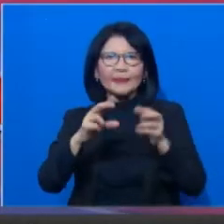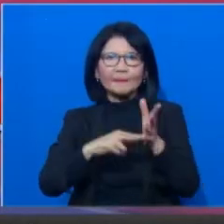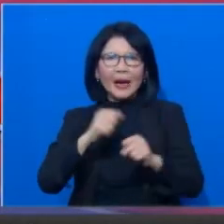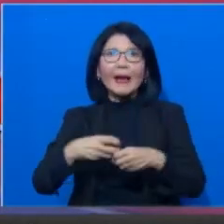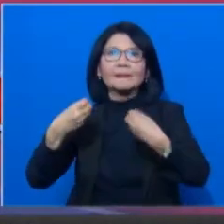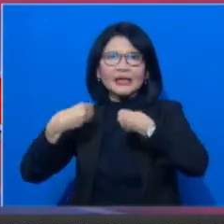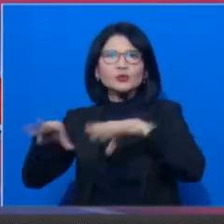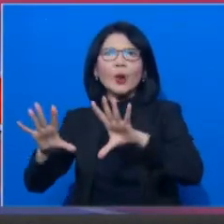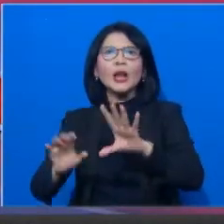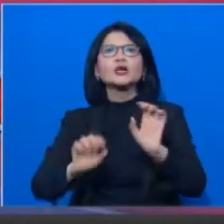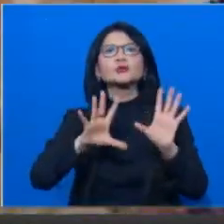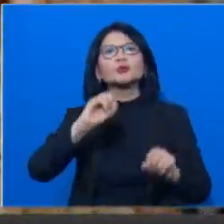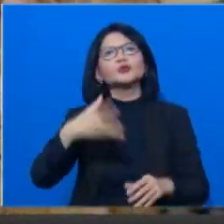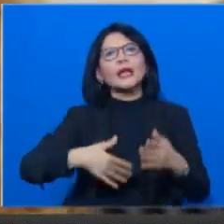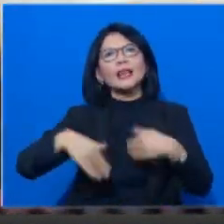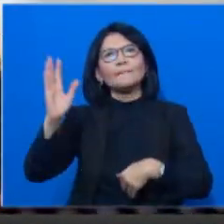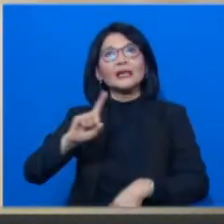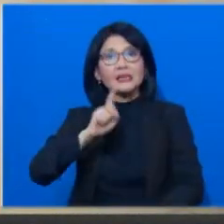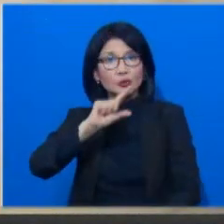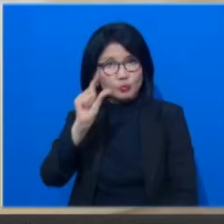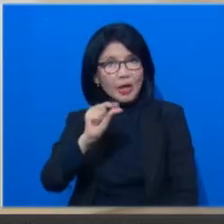per bulan.